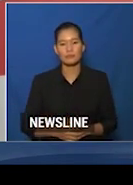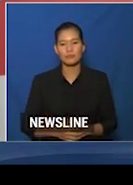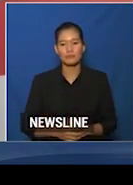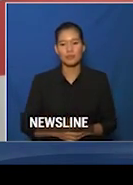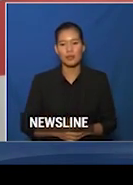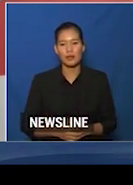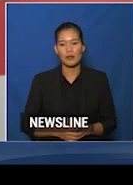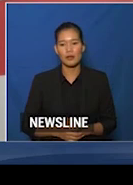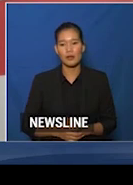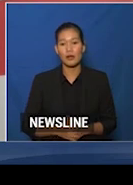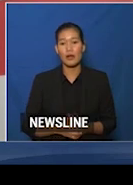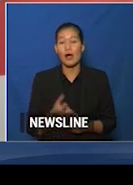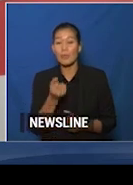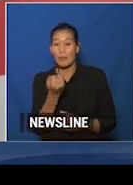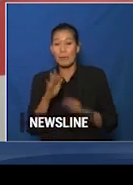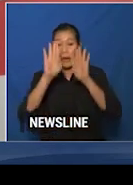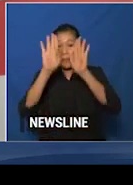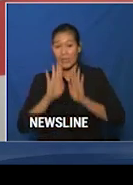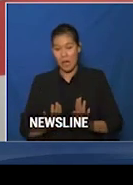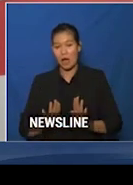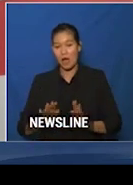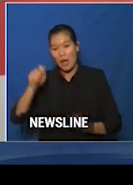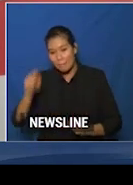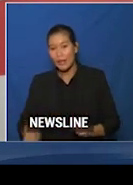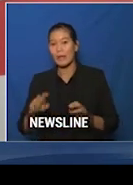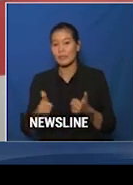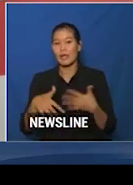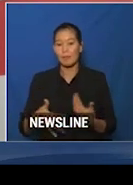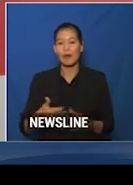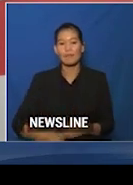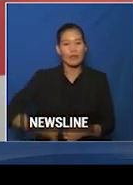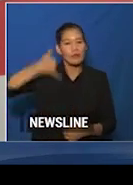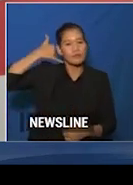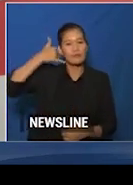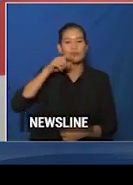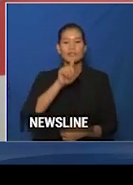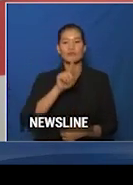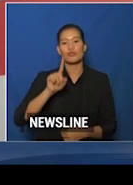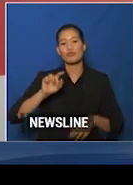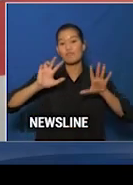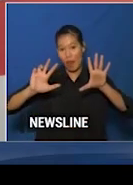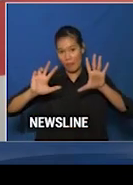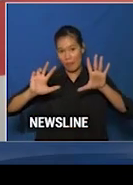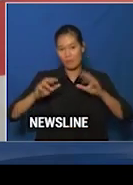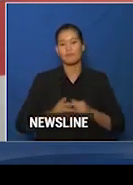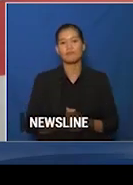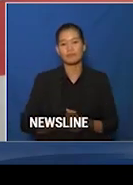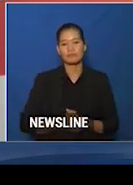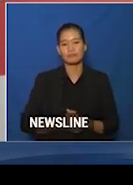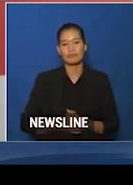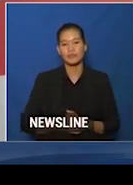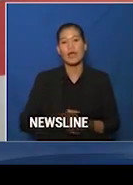media yang bisa kita gunakan diantaranya adalah call center 119 ekstensi